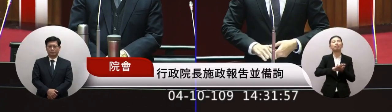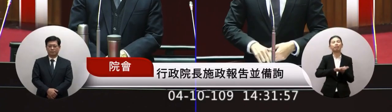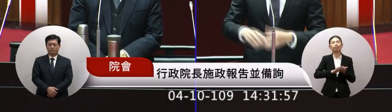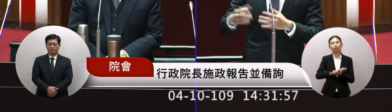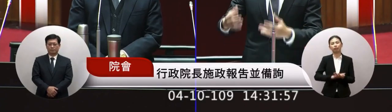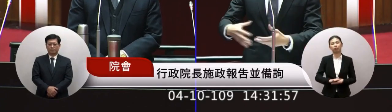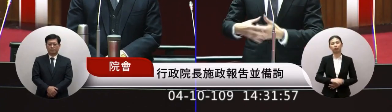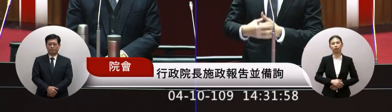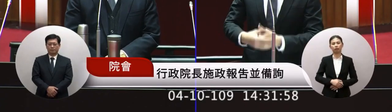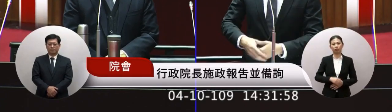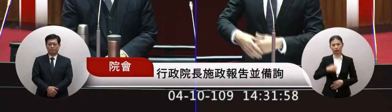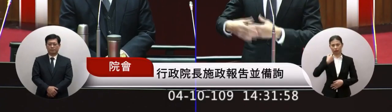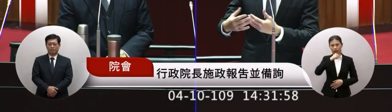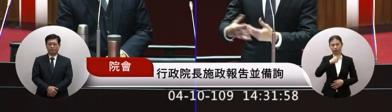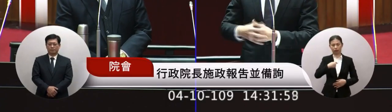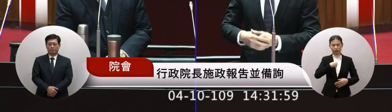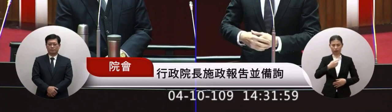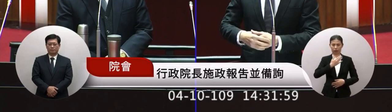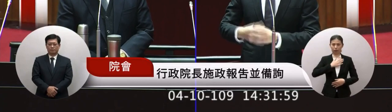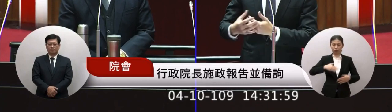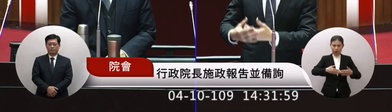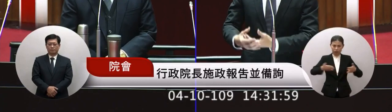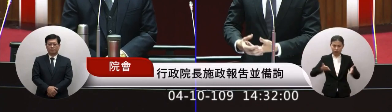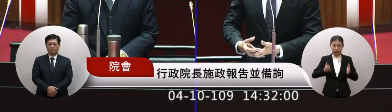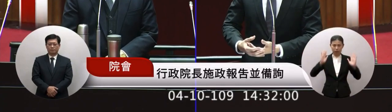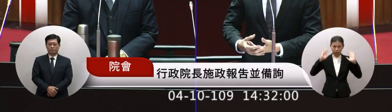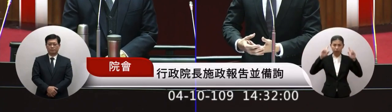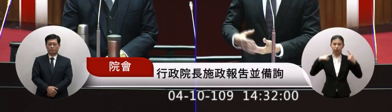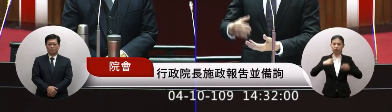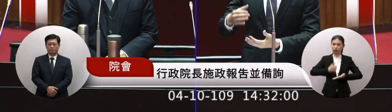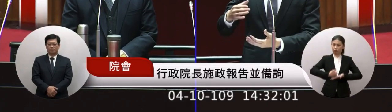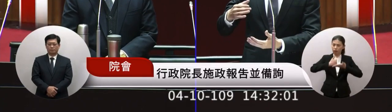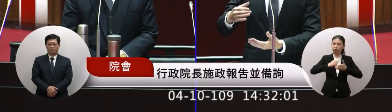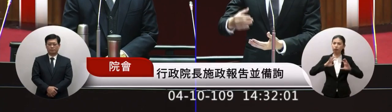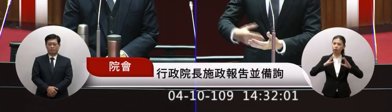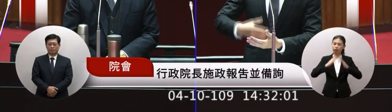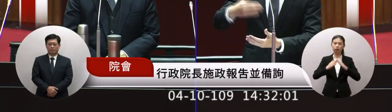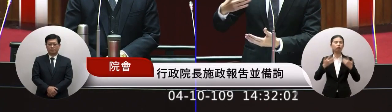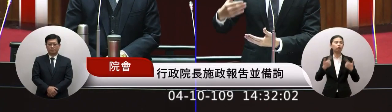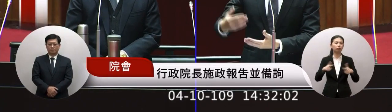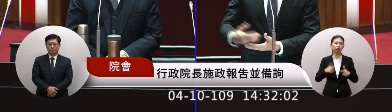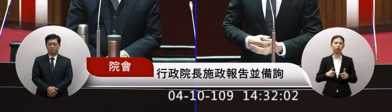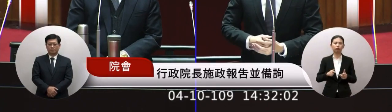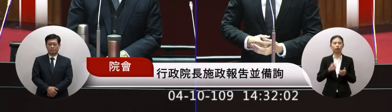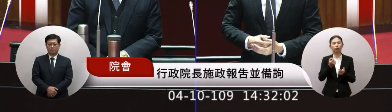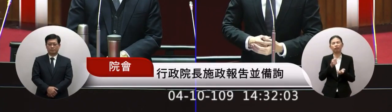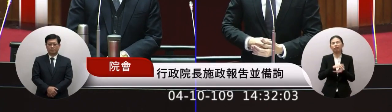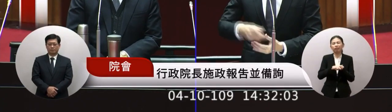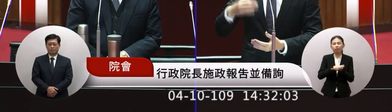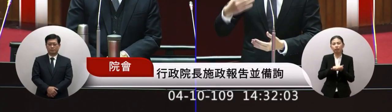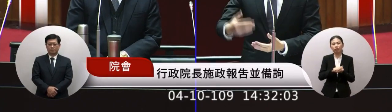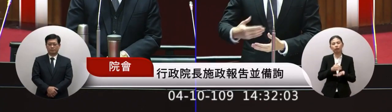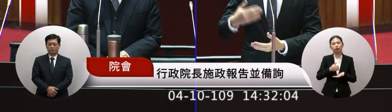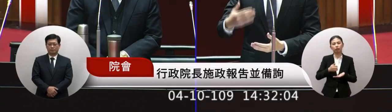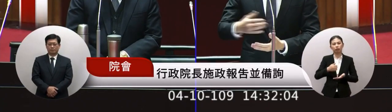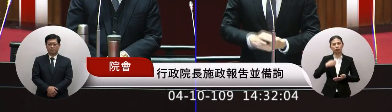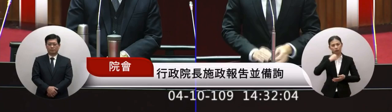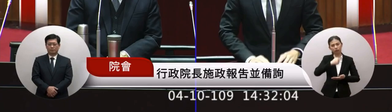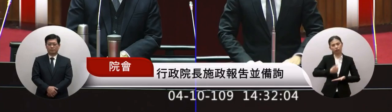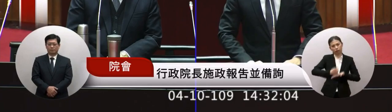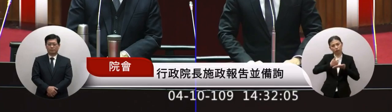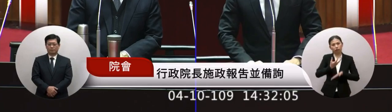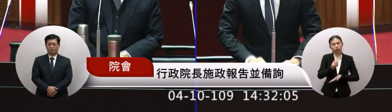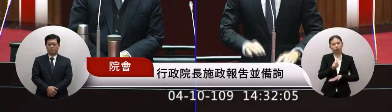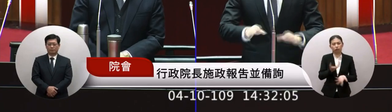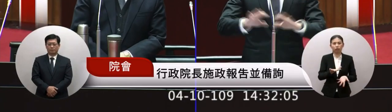讲吼，互台湾无法度成做一个正常有尊严的国家。所以讲，这第二个层次是尊严啦吼，互台湾成做